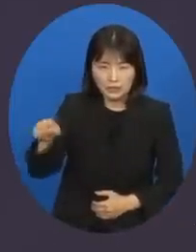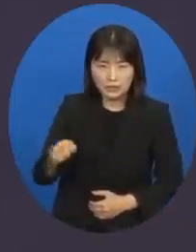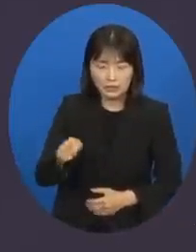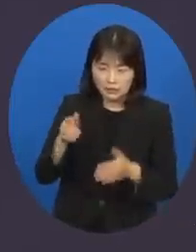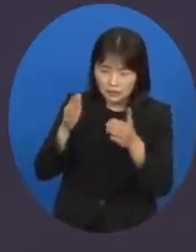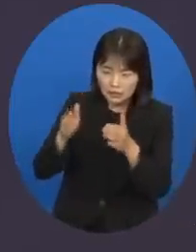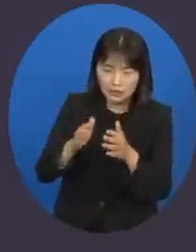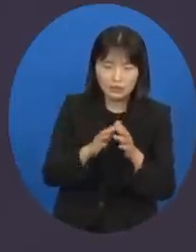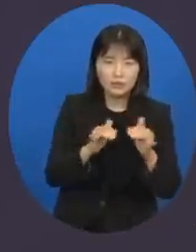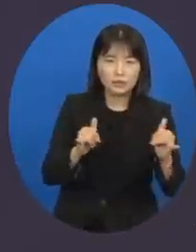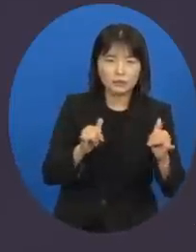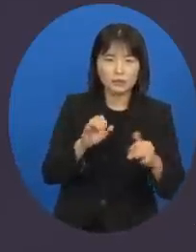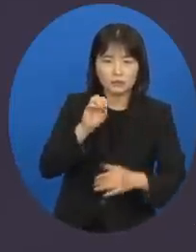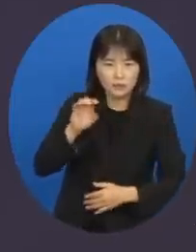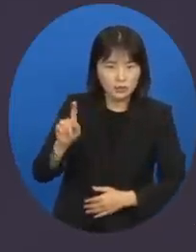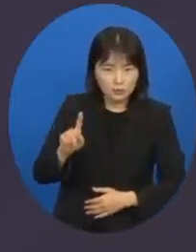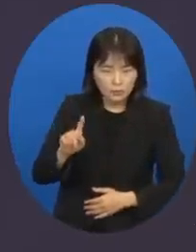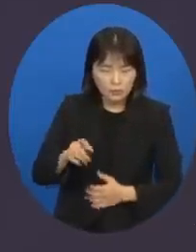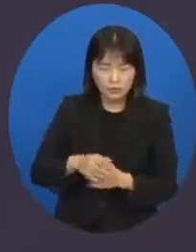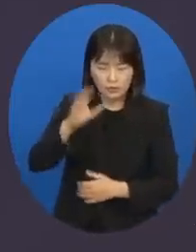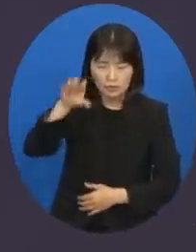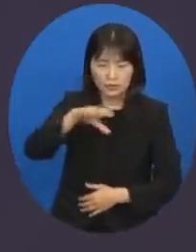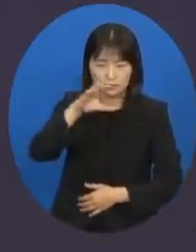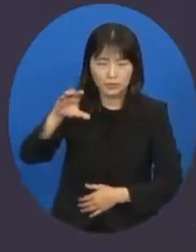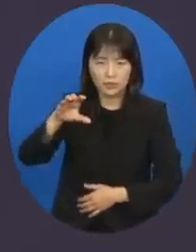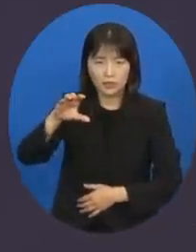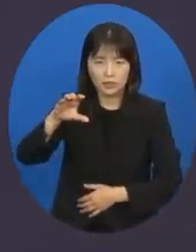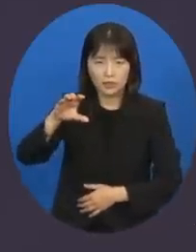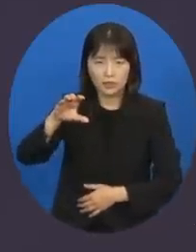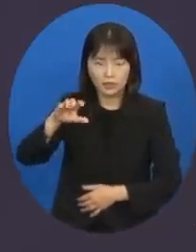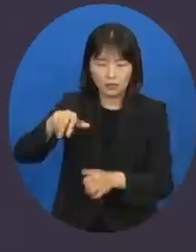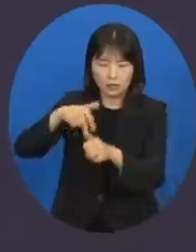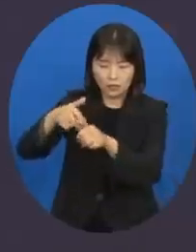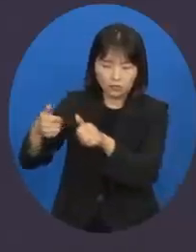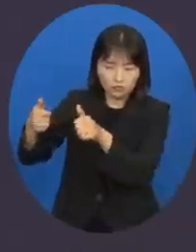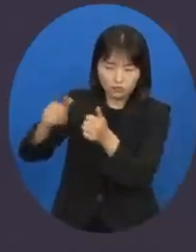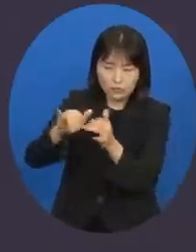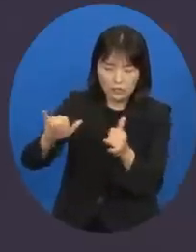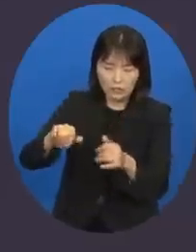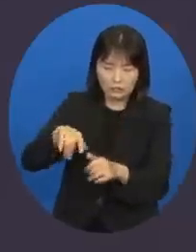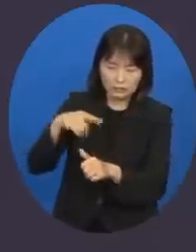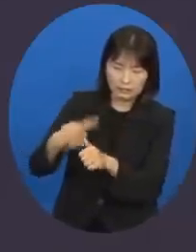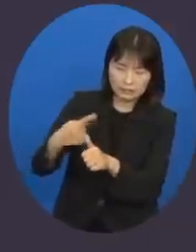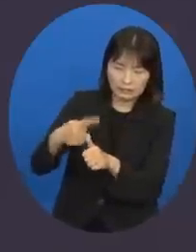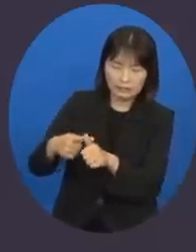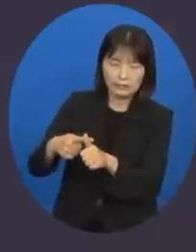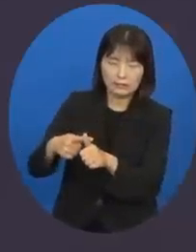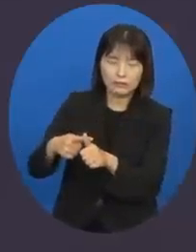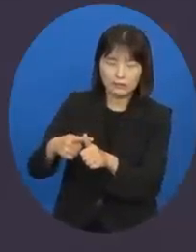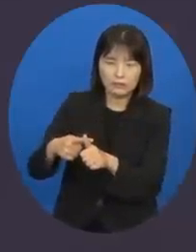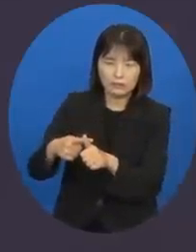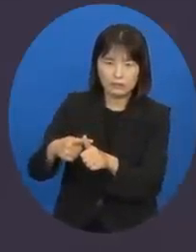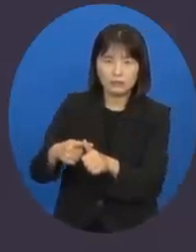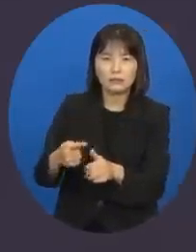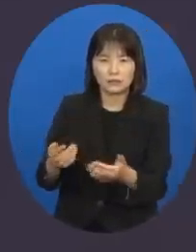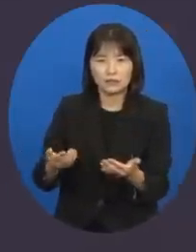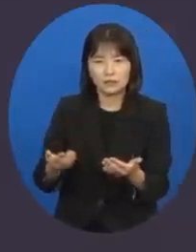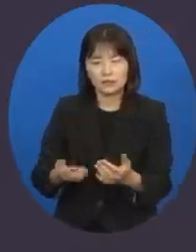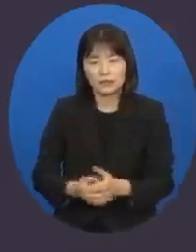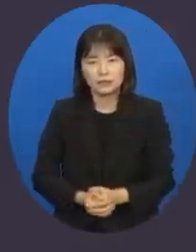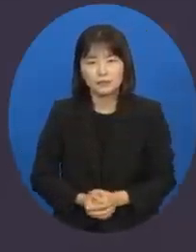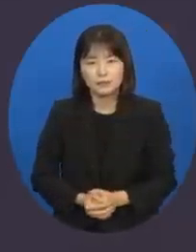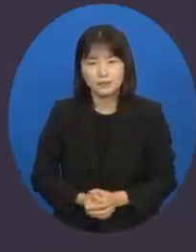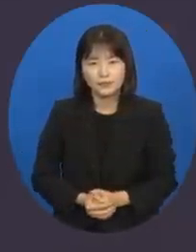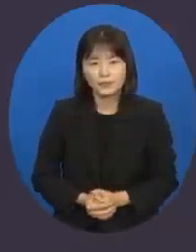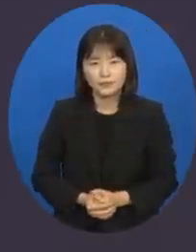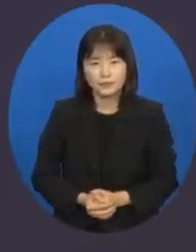것은 뭐냐면 십자가형을 받고 죽어간 이들을 향해서 조롱하고 비난하는 일이었습니다.